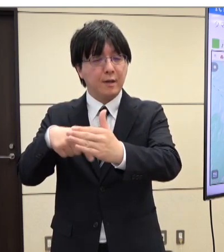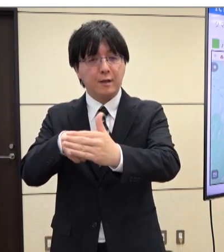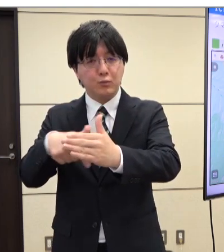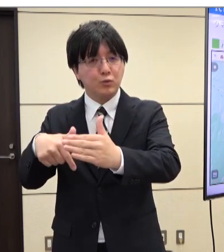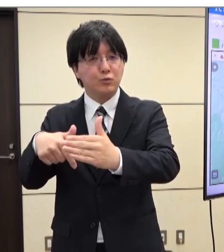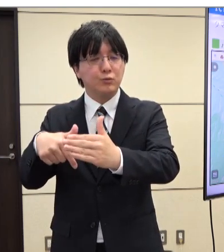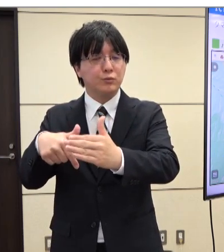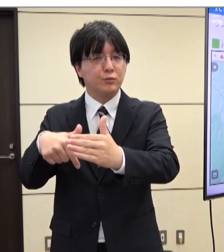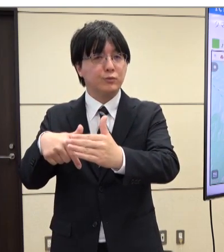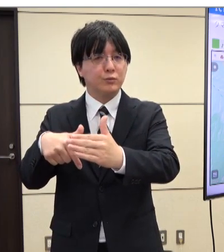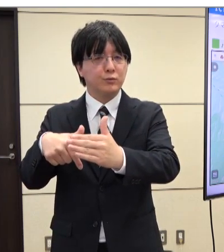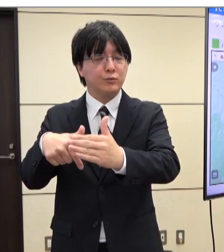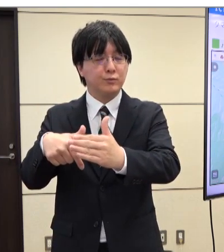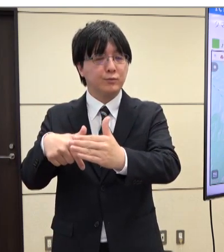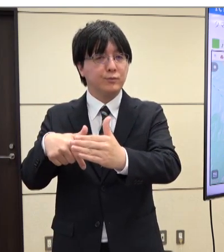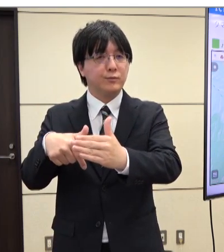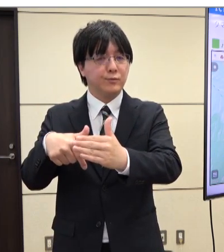か、